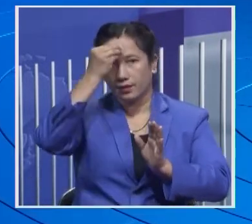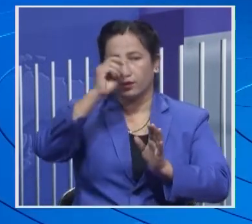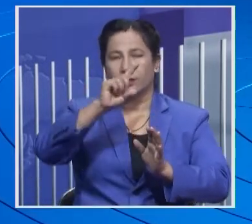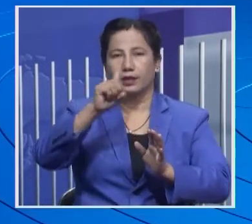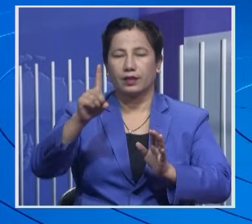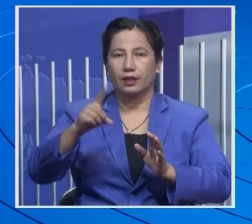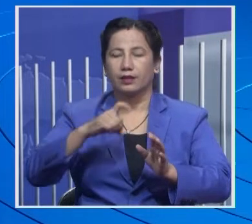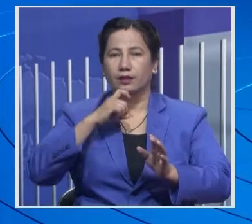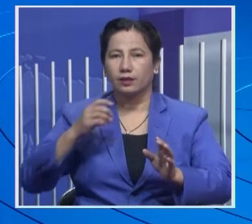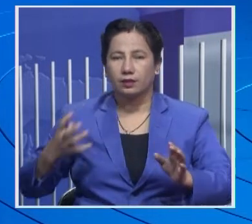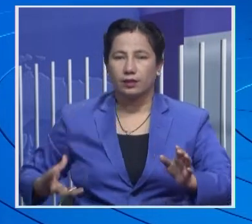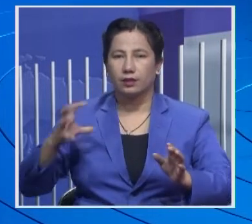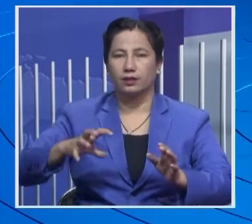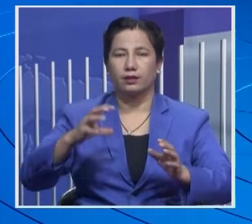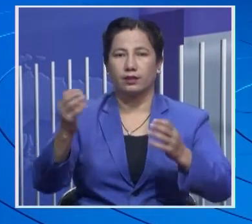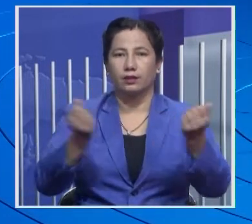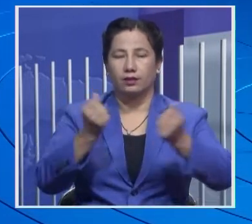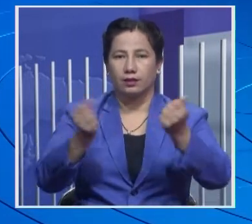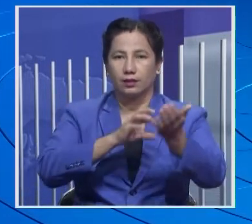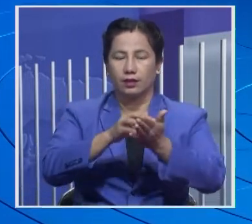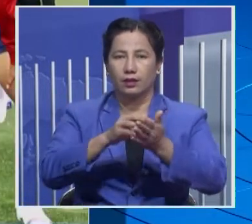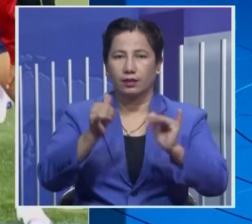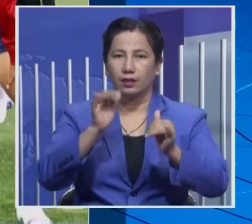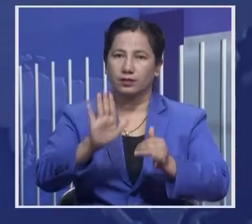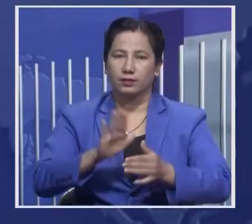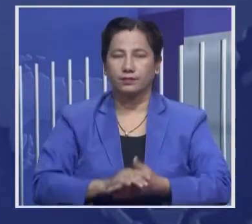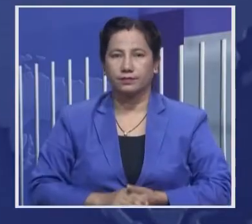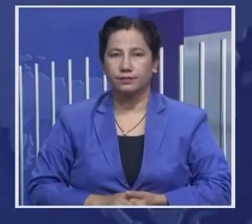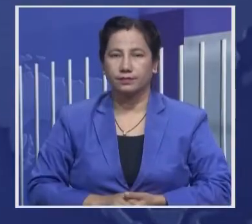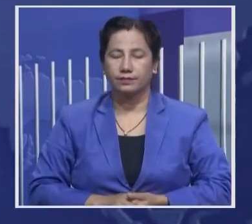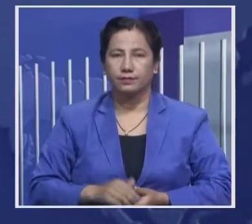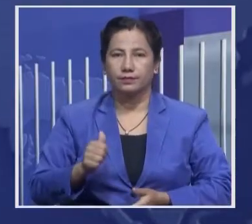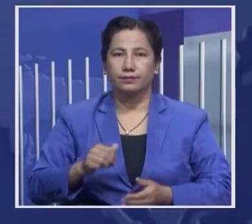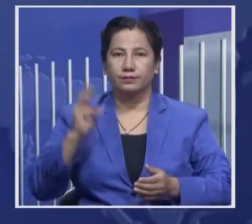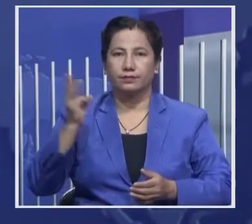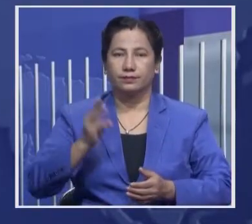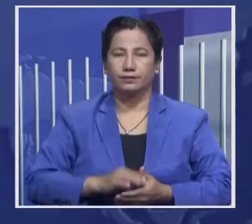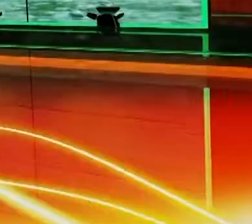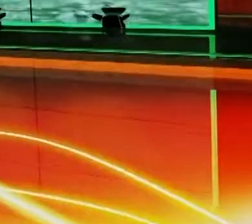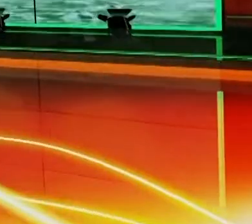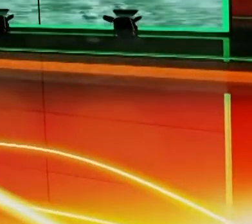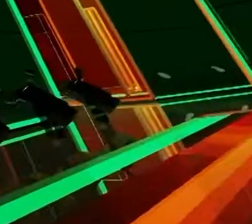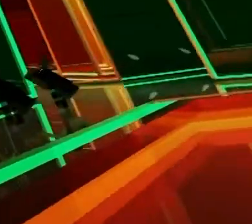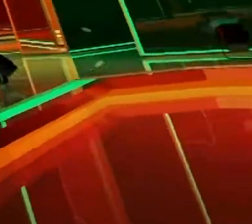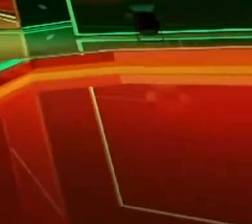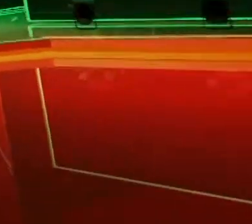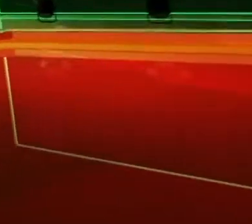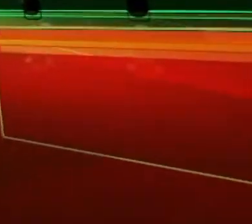बङ्गलादेशसँग दशरथ रङ्गशालामा एक मैत्रीपूर्ण खेल खेल्नेछ। अब मौसम।